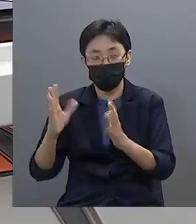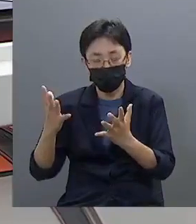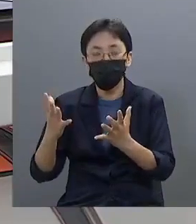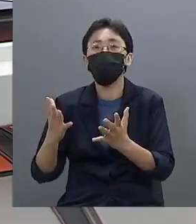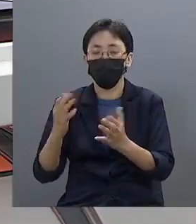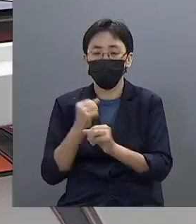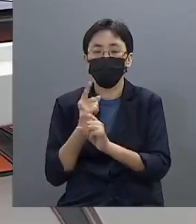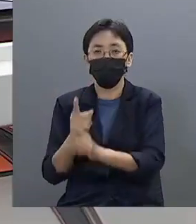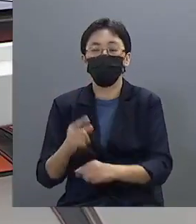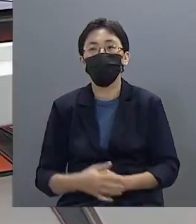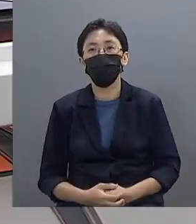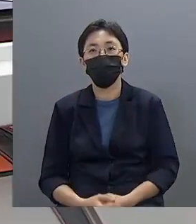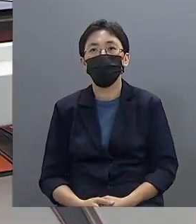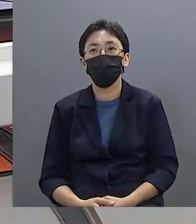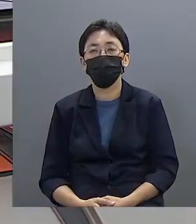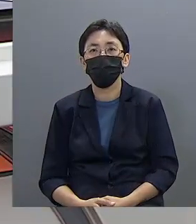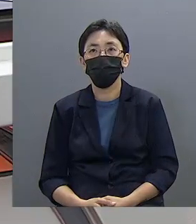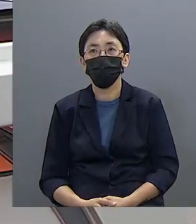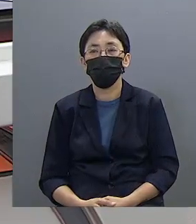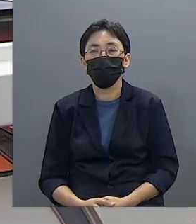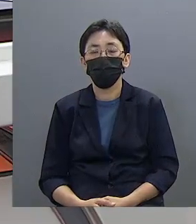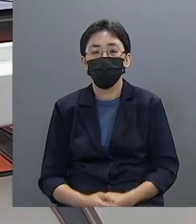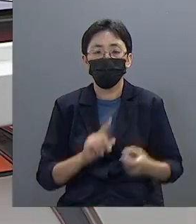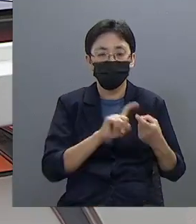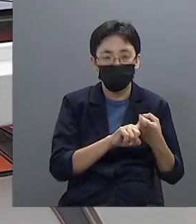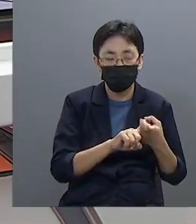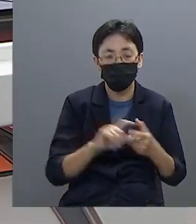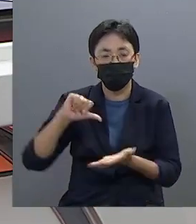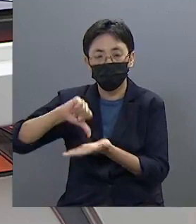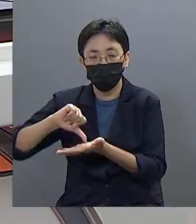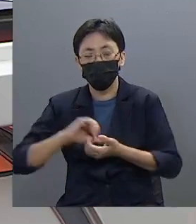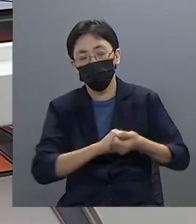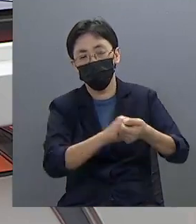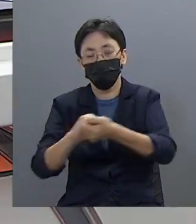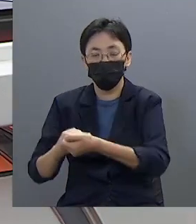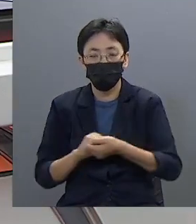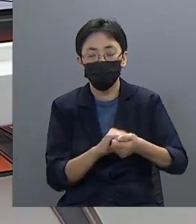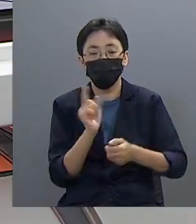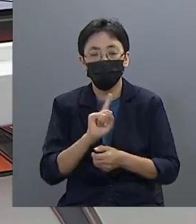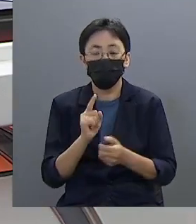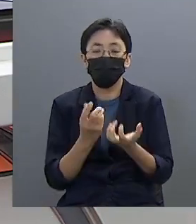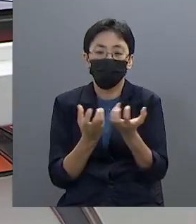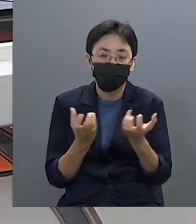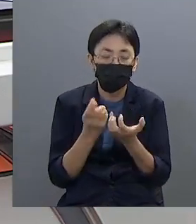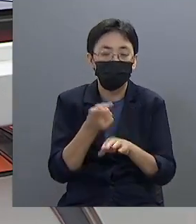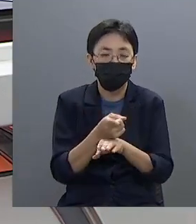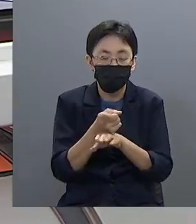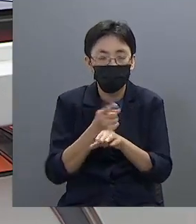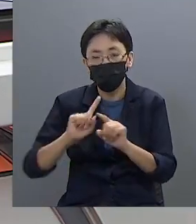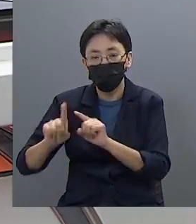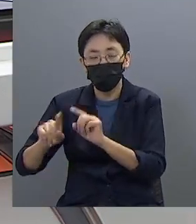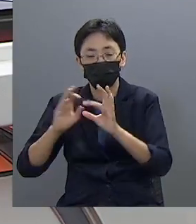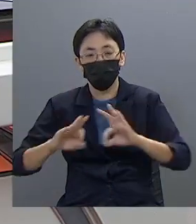การจับตาเหมือนกันนะคะว่าความร่วมมือระหว่างรัสเซียกับอิหร่านในครั้งนี้เนี่ยจะรวมไปถึงยุทโธปกรณ์สำคัญที่ช่วยในการช่วงชิงความ